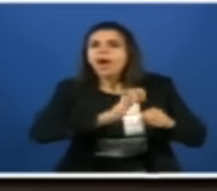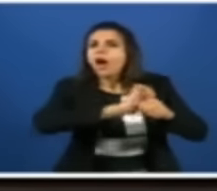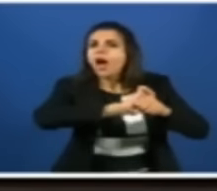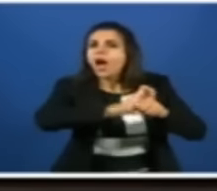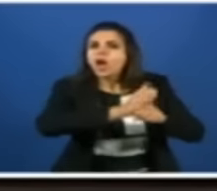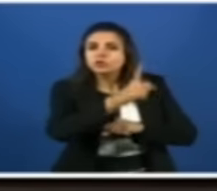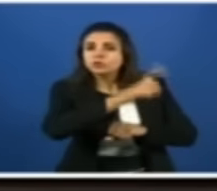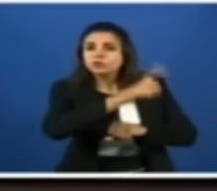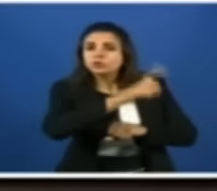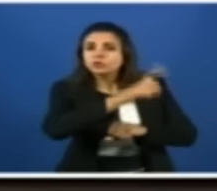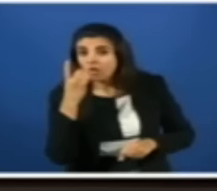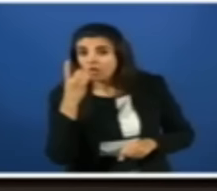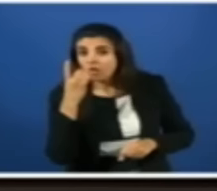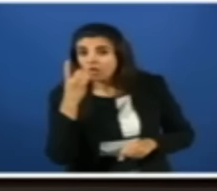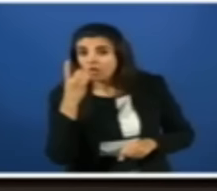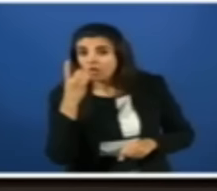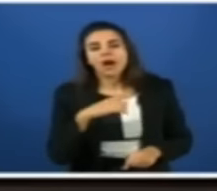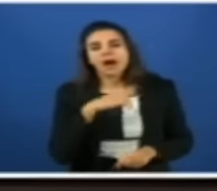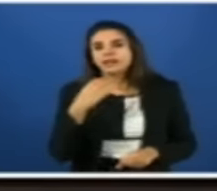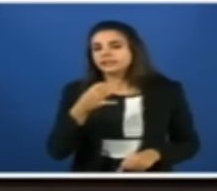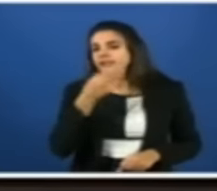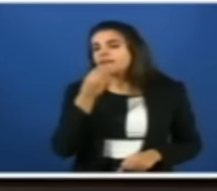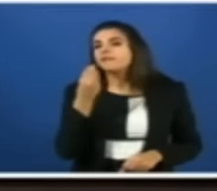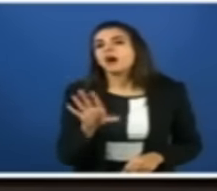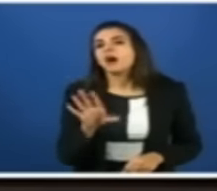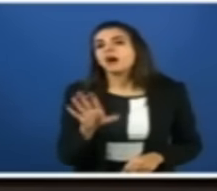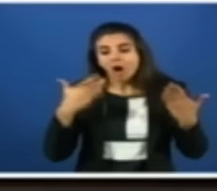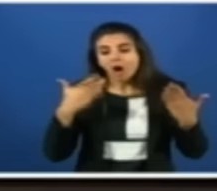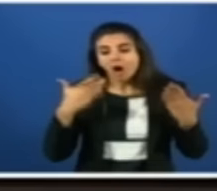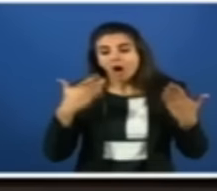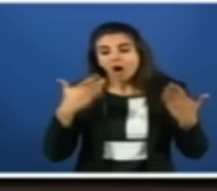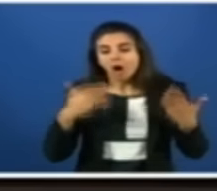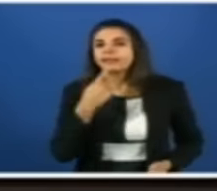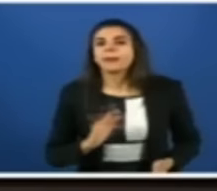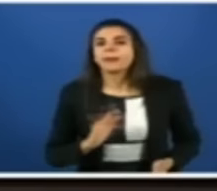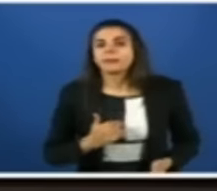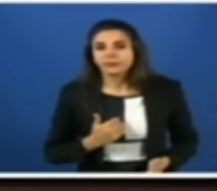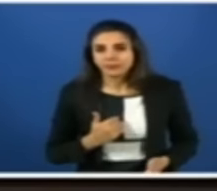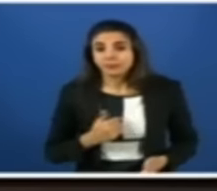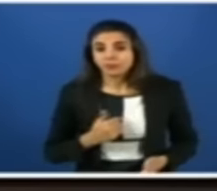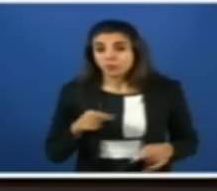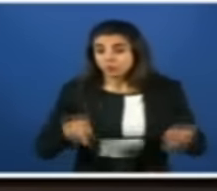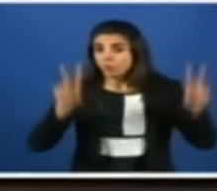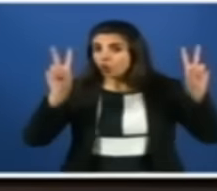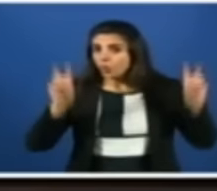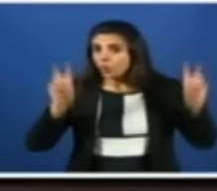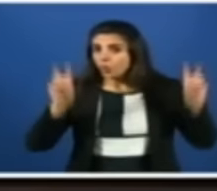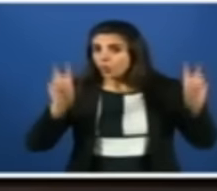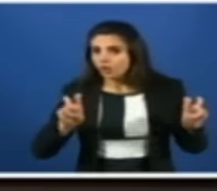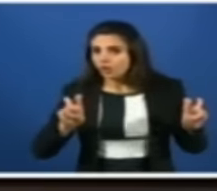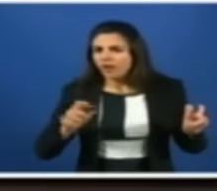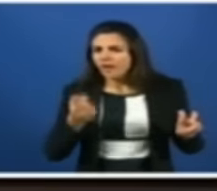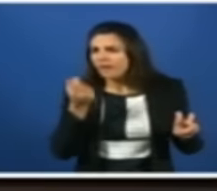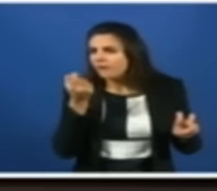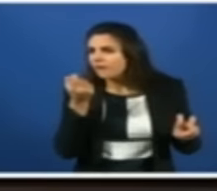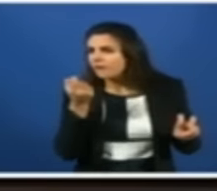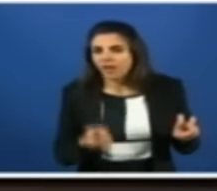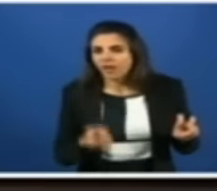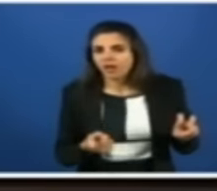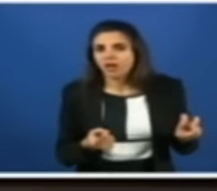bırakmalarına asla göz yumamayız. Bu konuda zerre